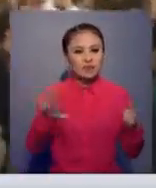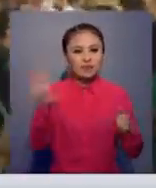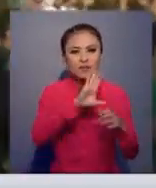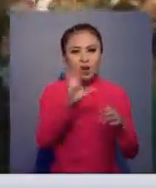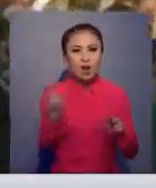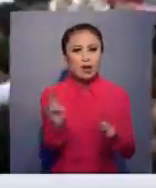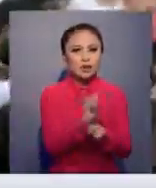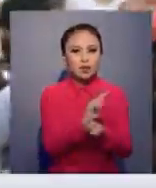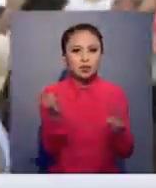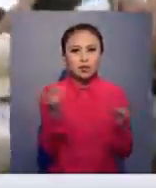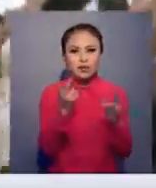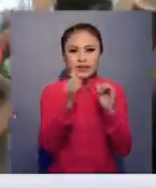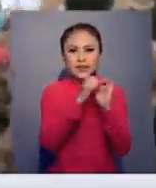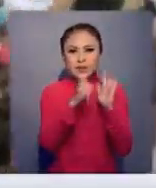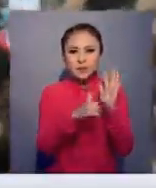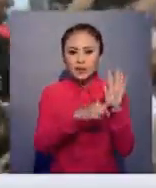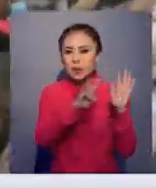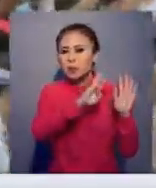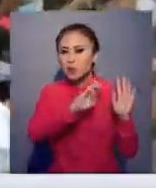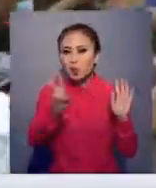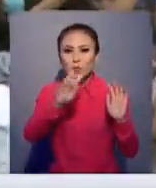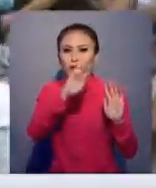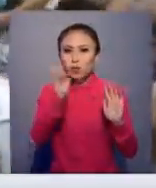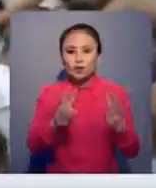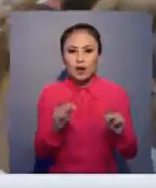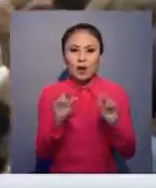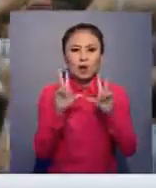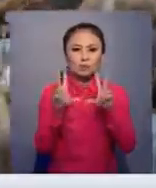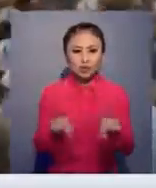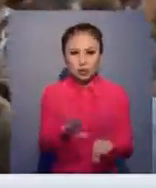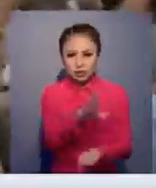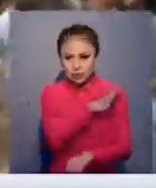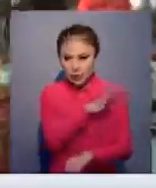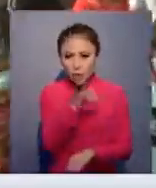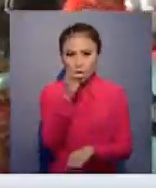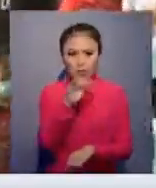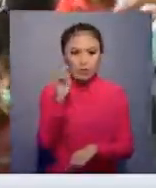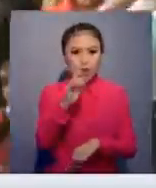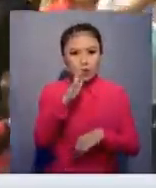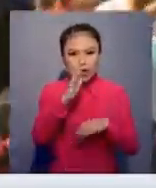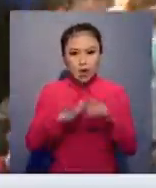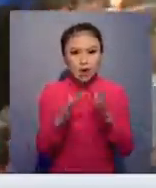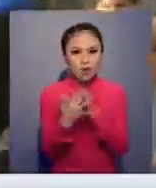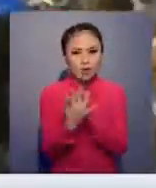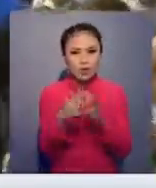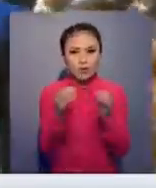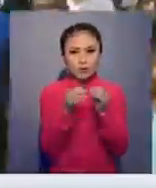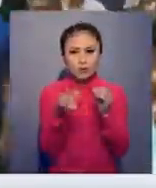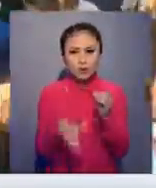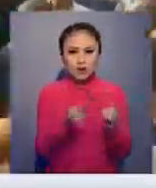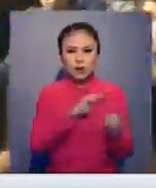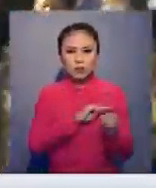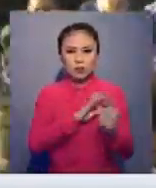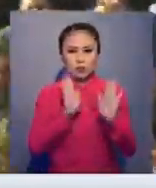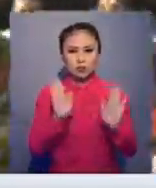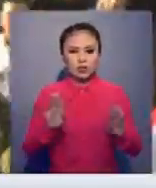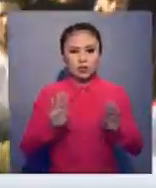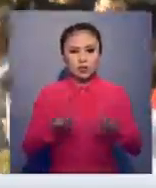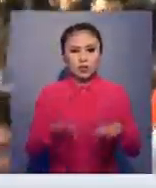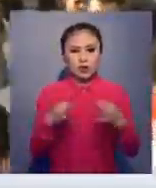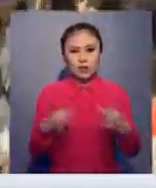үшін 17 миллион доллар бөлуге уәде етті. Сонымен қатар жақын арада провинцияда 10 мың жұмыс орны ашылатын болды.